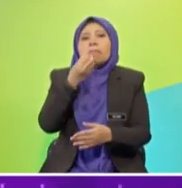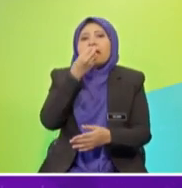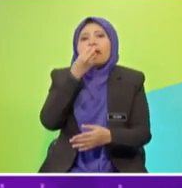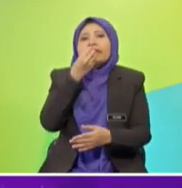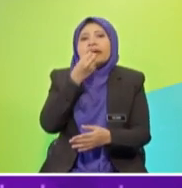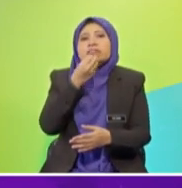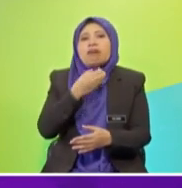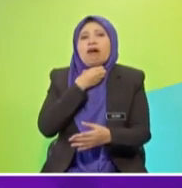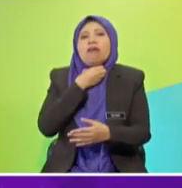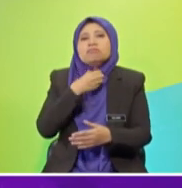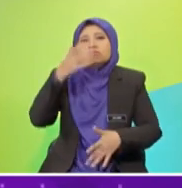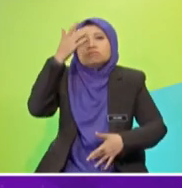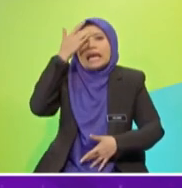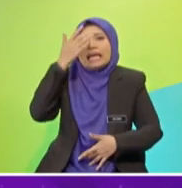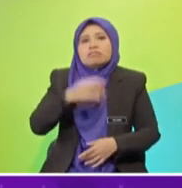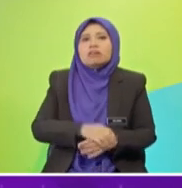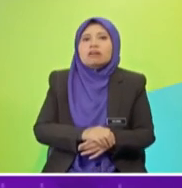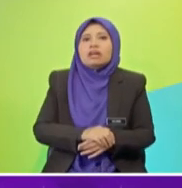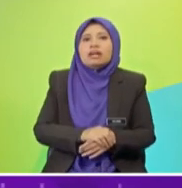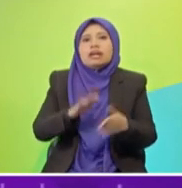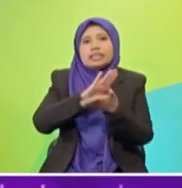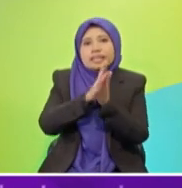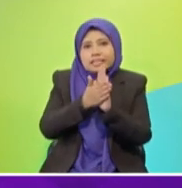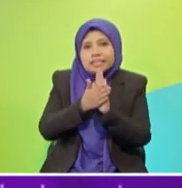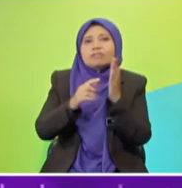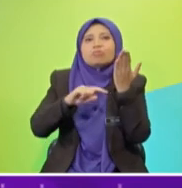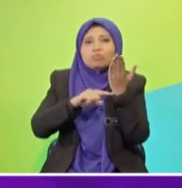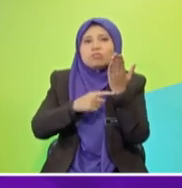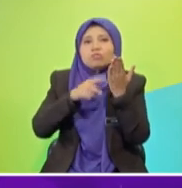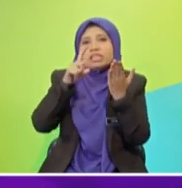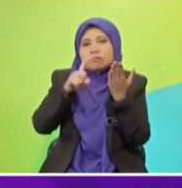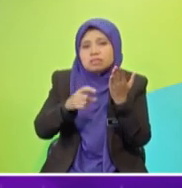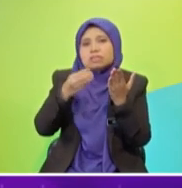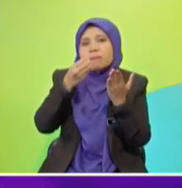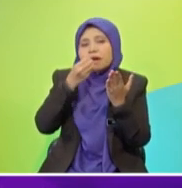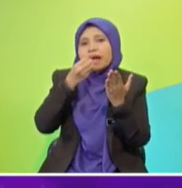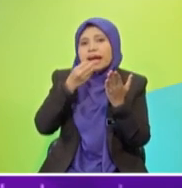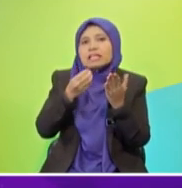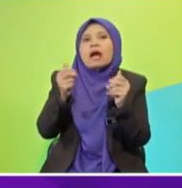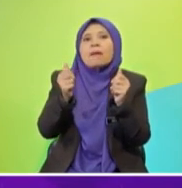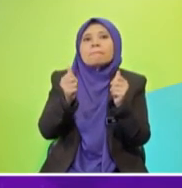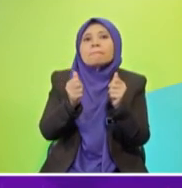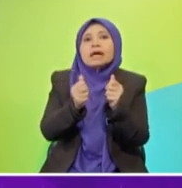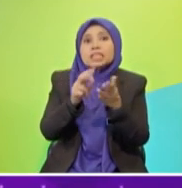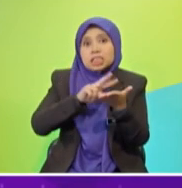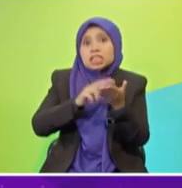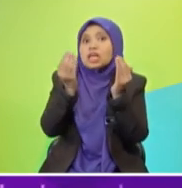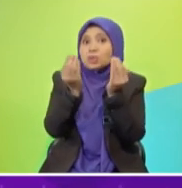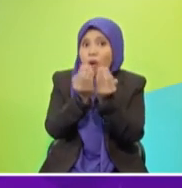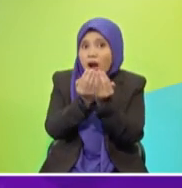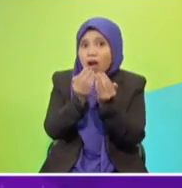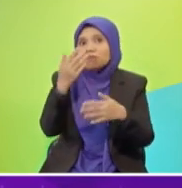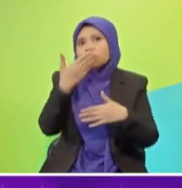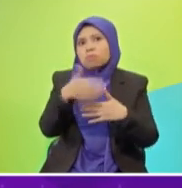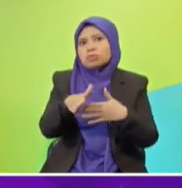baca bismillah dan makan jangan terlalu gopong kalau dicekik itu sayur-cekik apa Kak